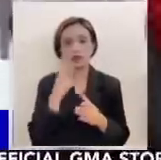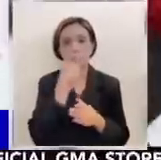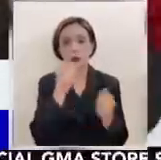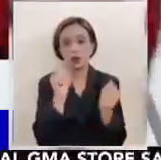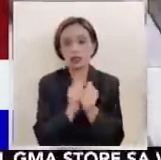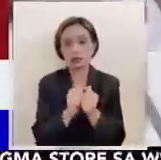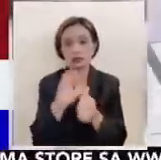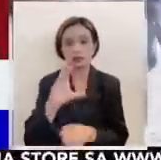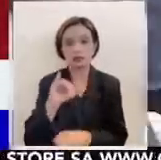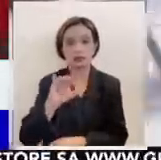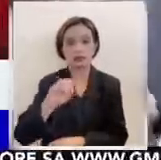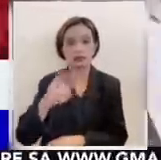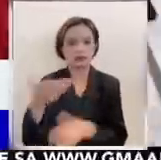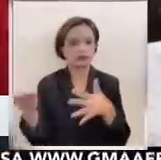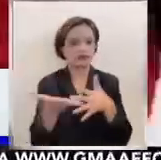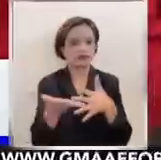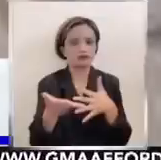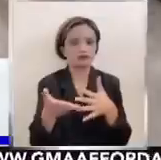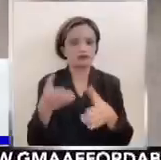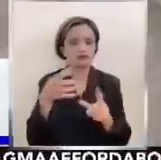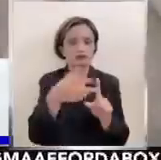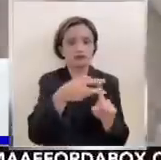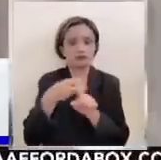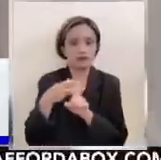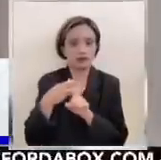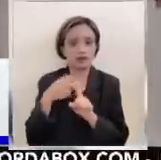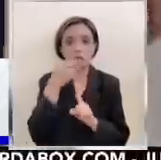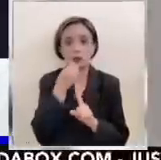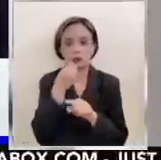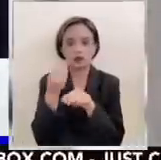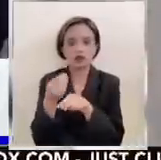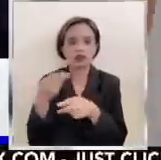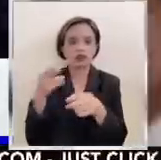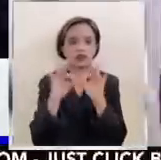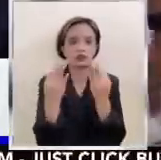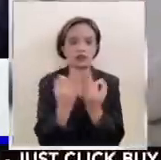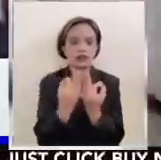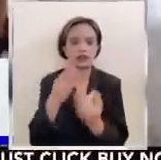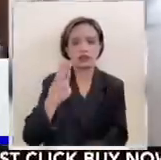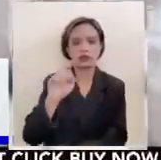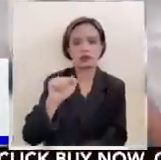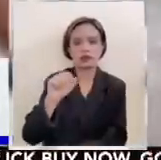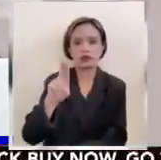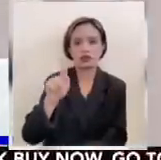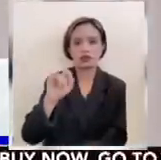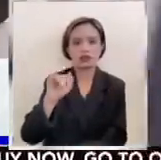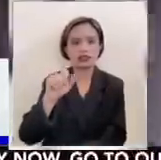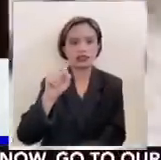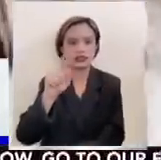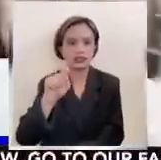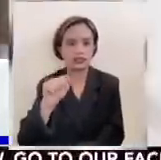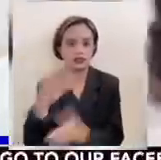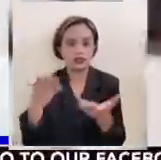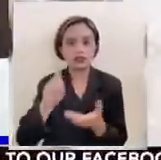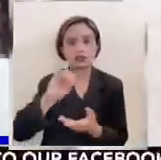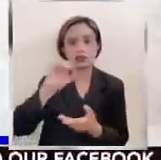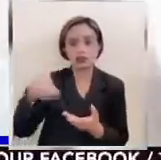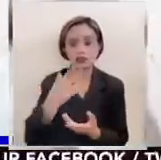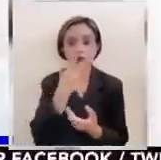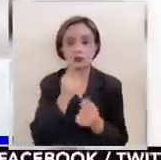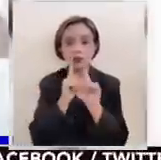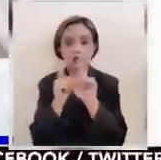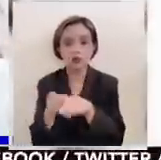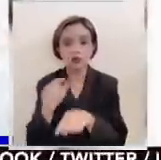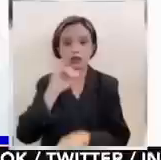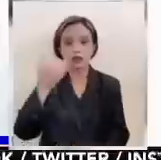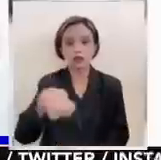serious illegal detention ang pamilya ni Michael Bautista sa Department of Justice. Respondent sa reklamo, si Julie